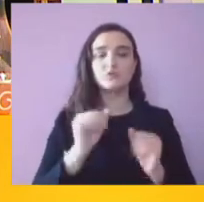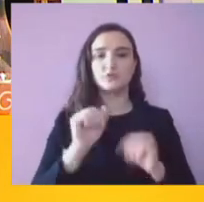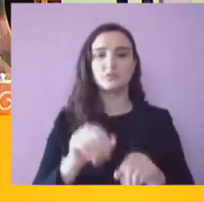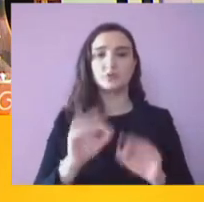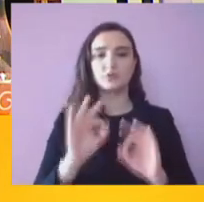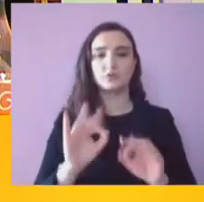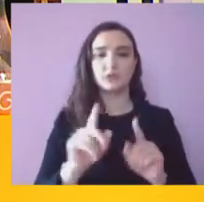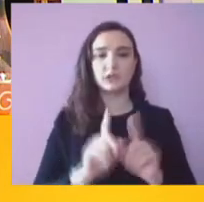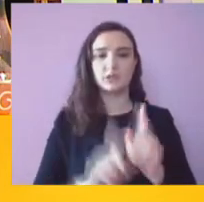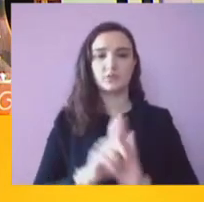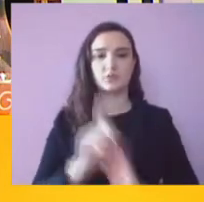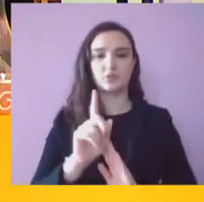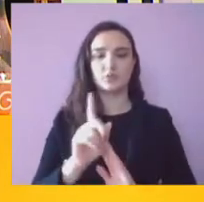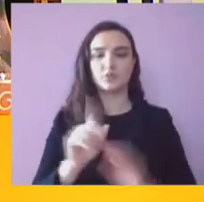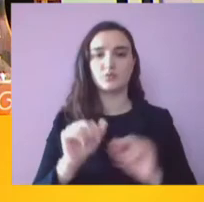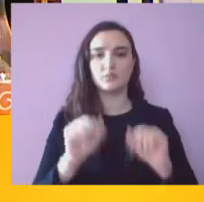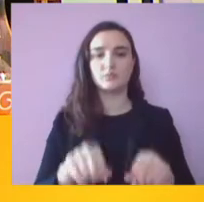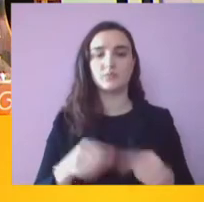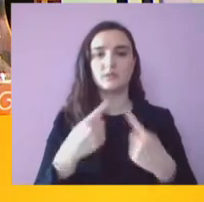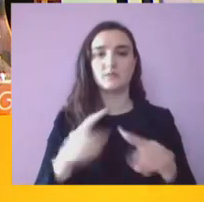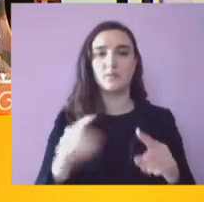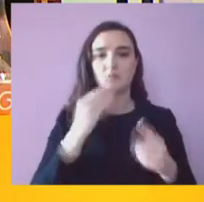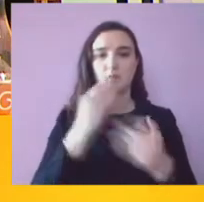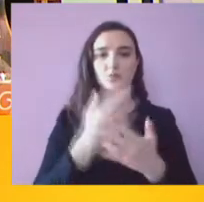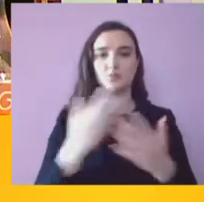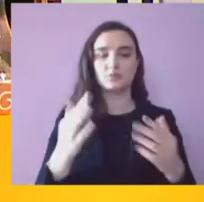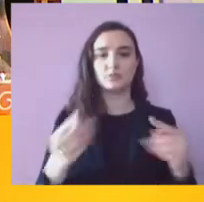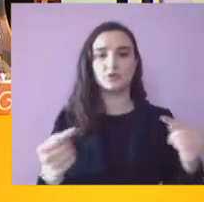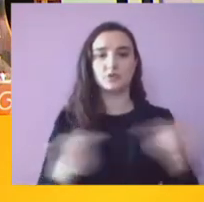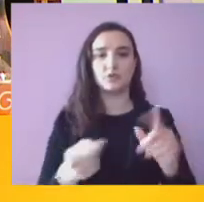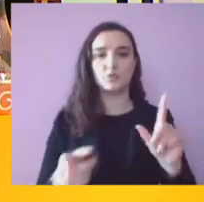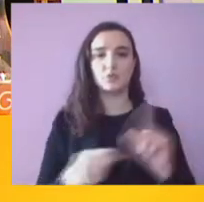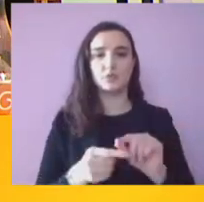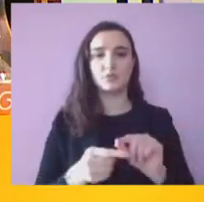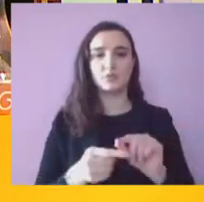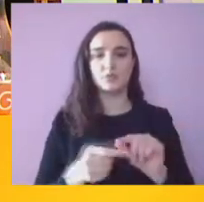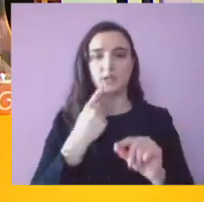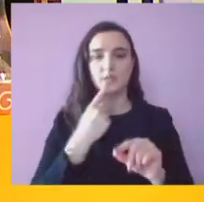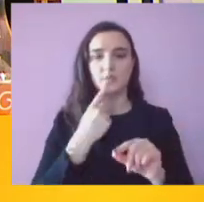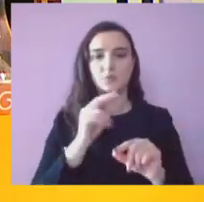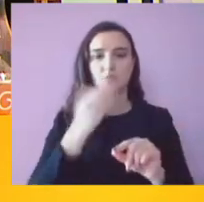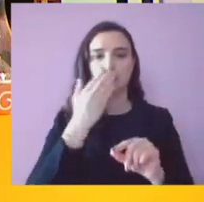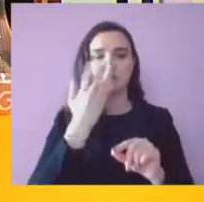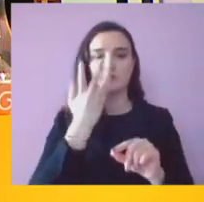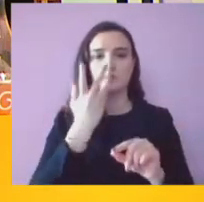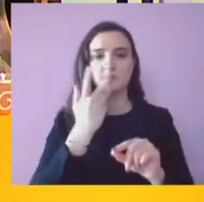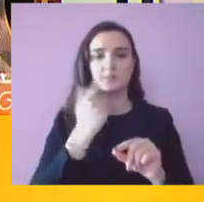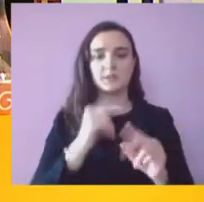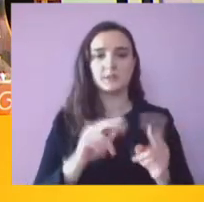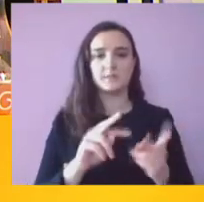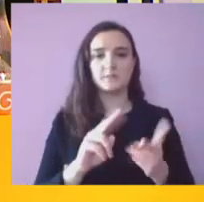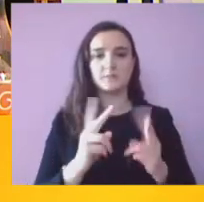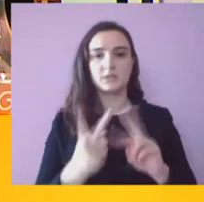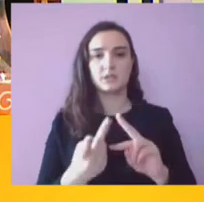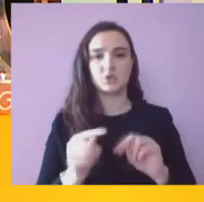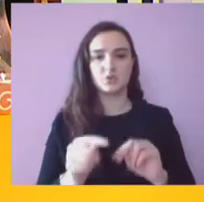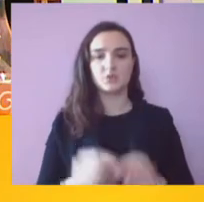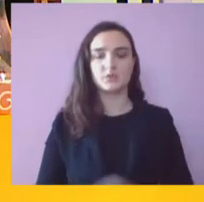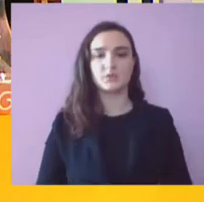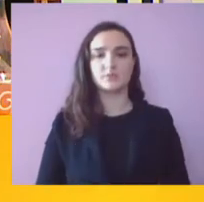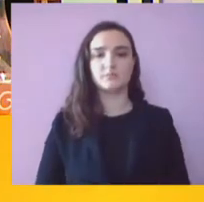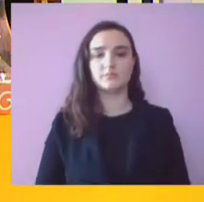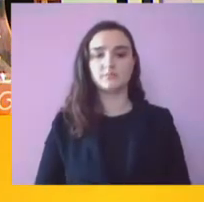დავიწყოთ. შეიძლება სხვა პროდუქტებს შეუხამოთ, რომელთა გემო და სუნი ფერი გადაწონის თევზის